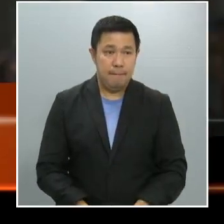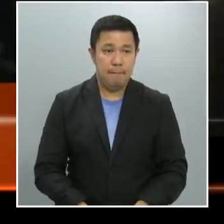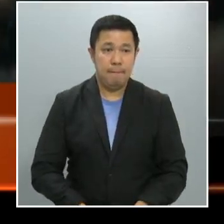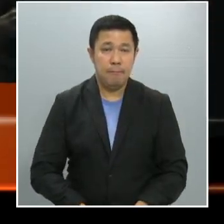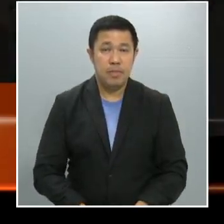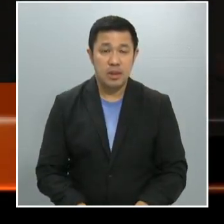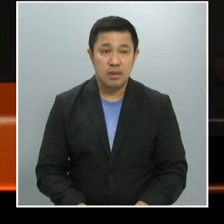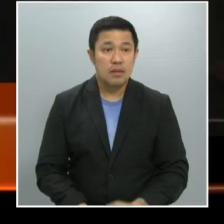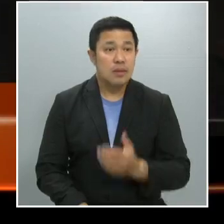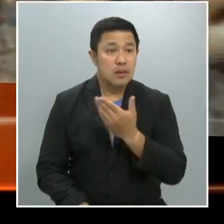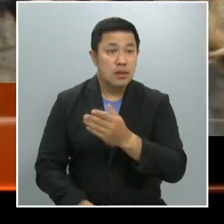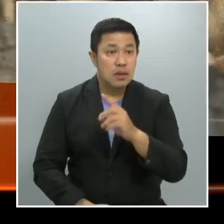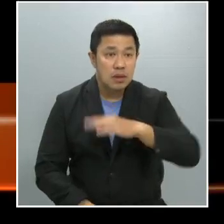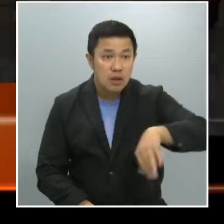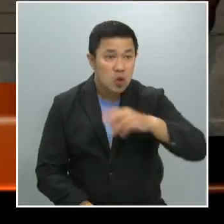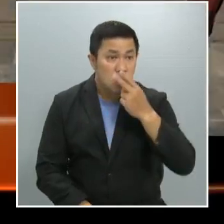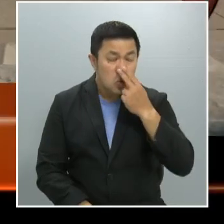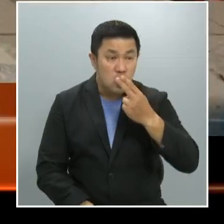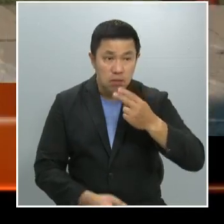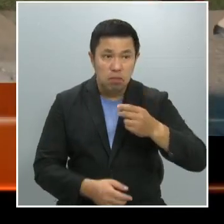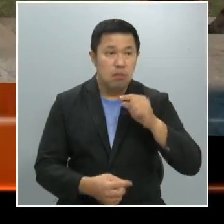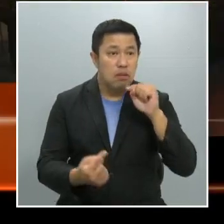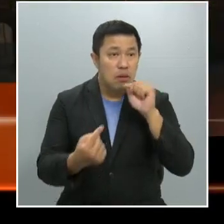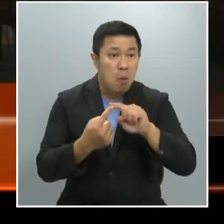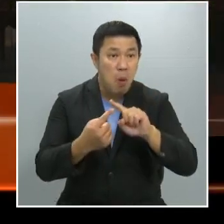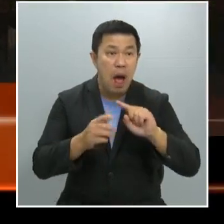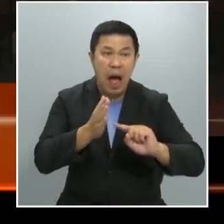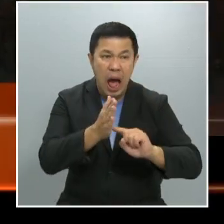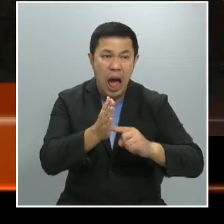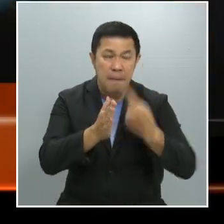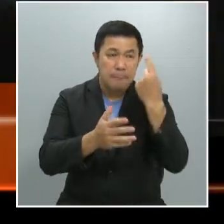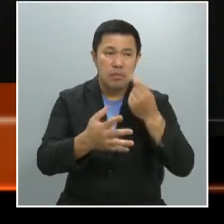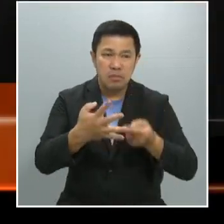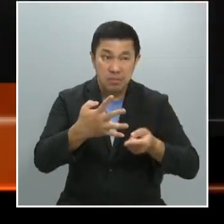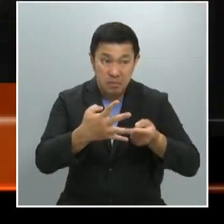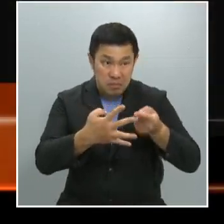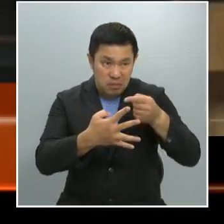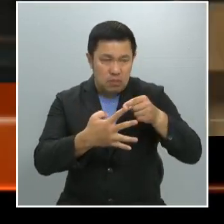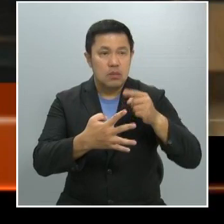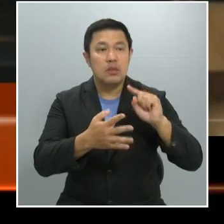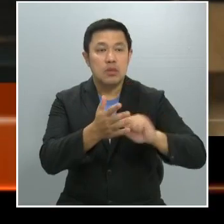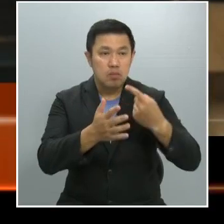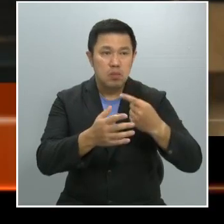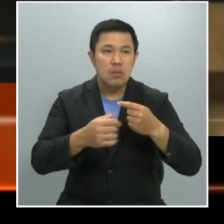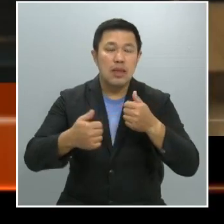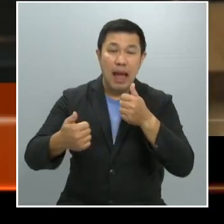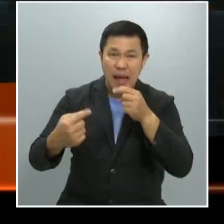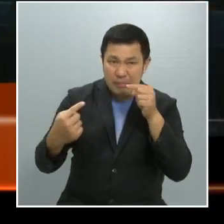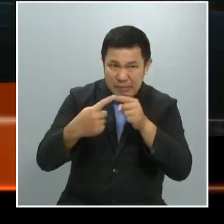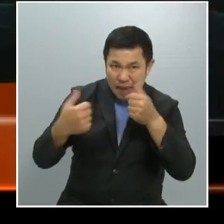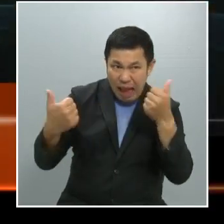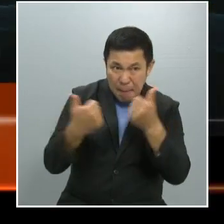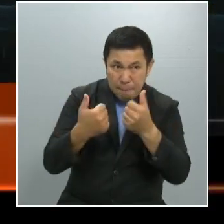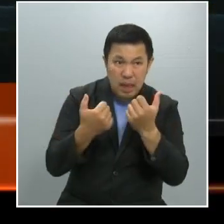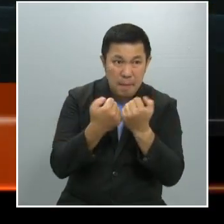Snakes ซึ่งจะพาผู้ชมย้อนเวลากลับไปรับชมปฐมบทของเกมล่าเกมที่เดิมพันกันด้วยชีวิตว่าด้วยเรื่อง